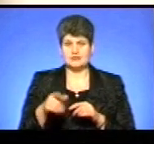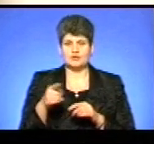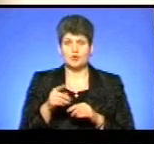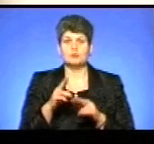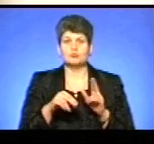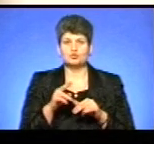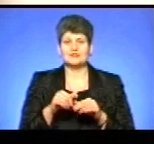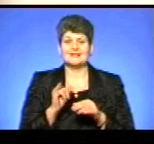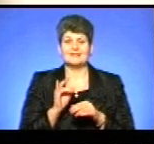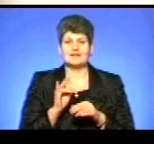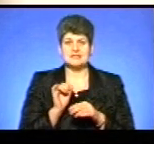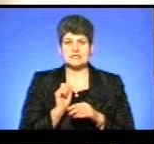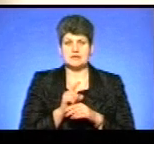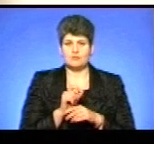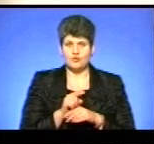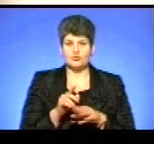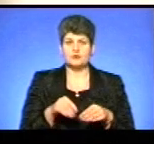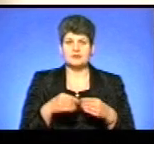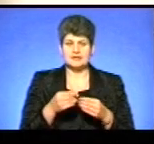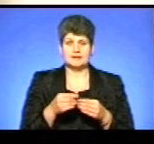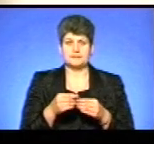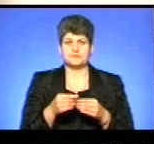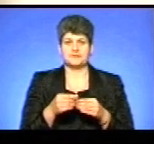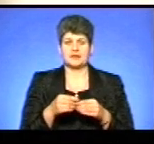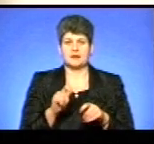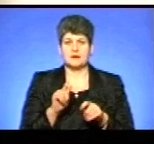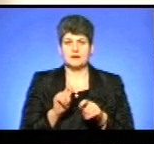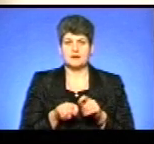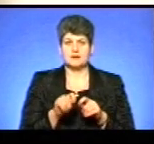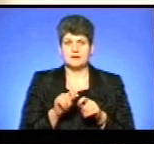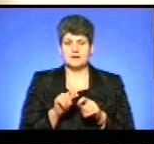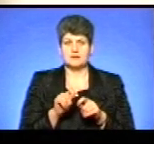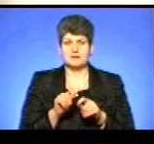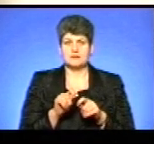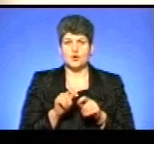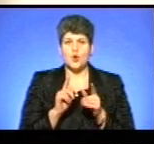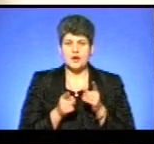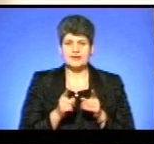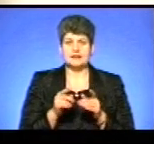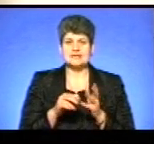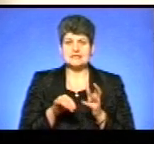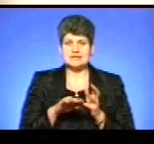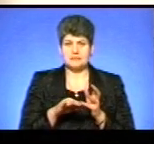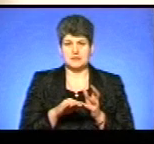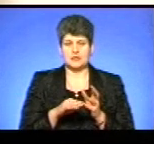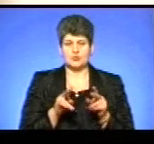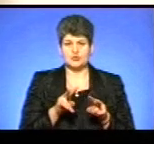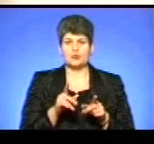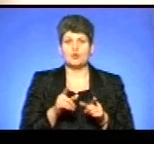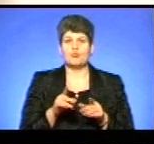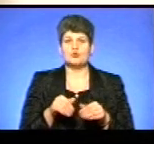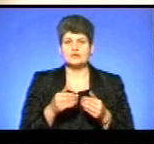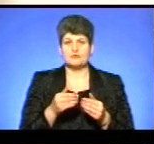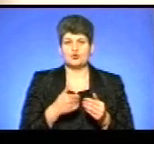«Тернопільбудінвестзамовник» про необхідність надання для експертного дослідження оригінал землеустрою, який позивач хоче передати